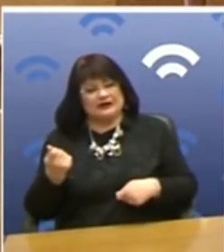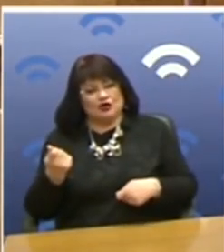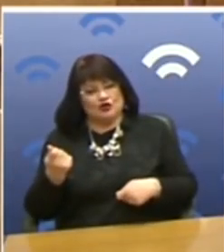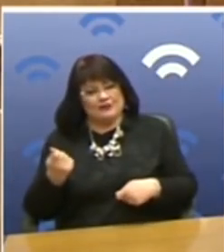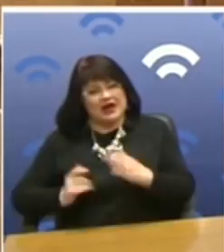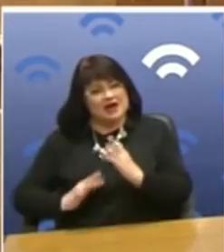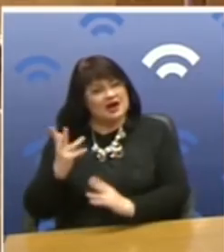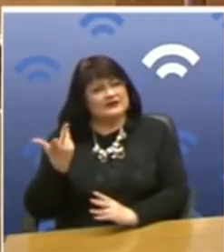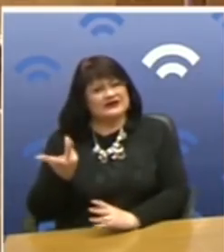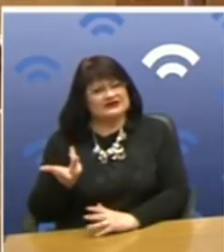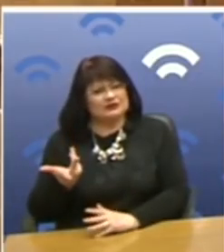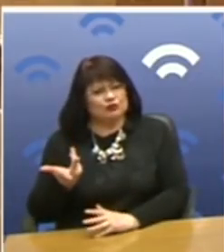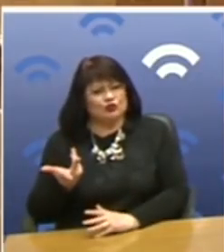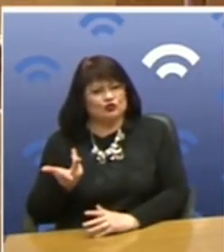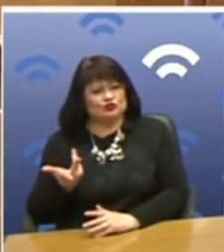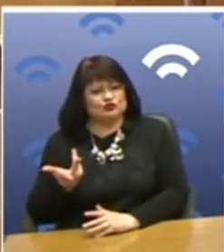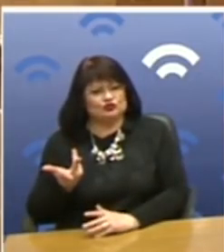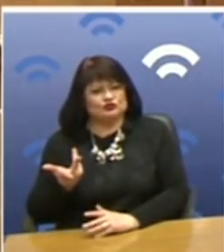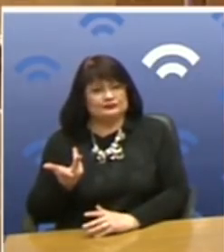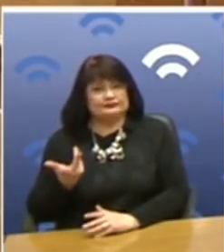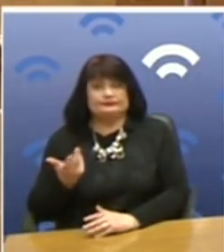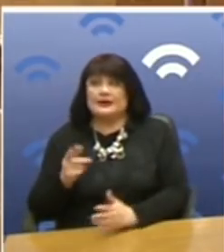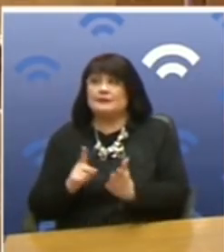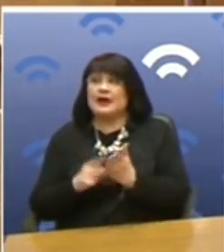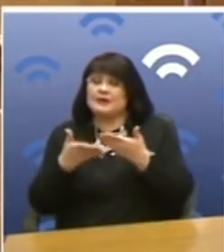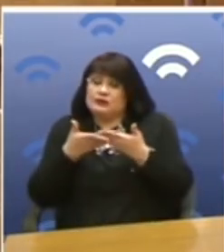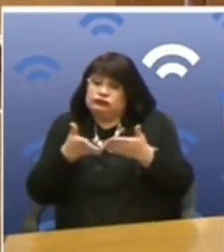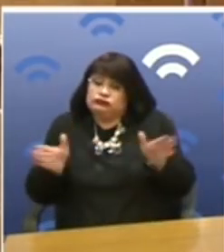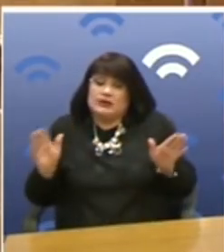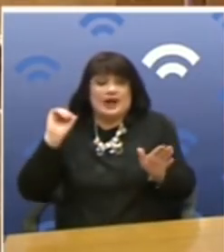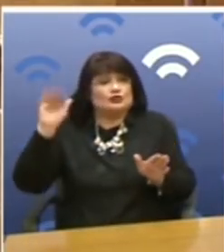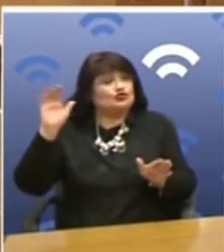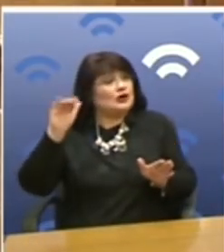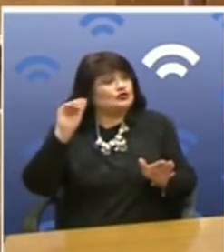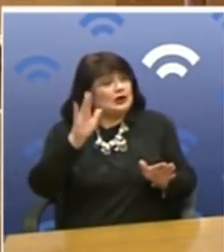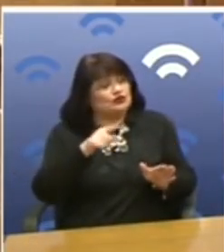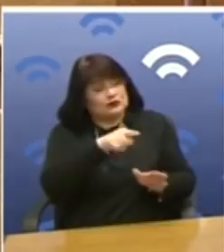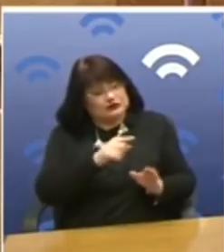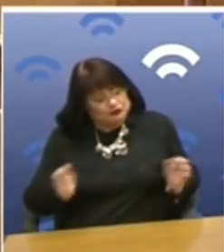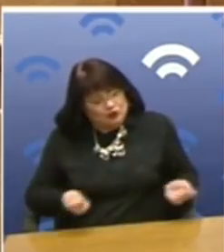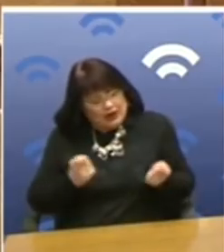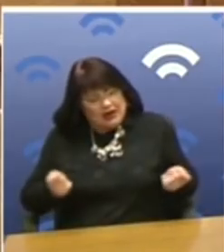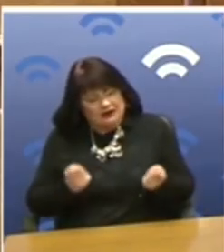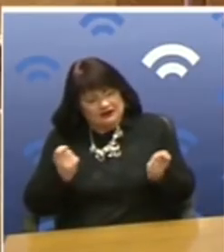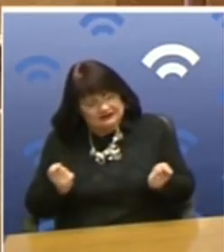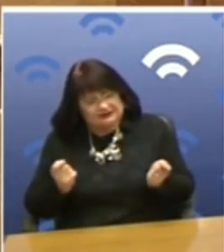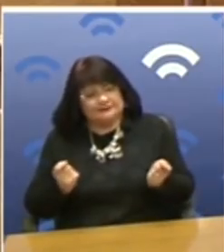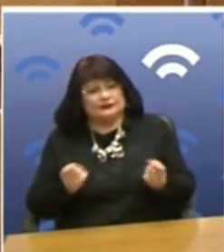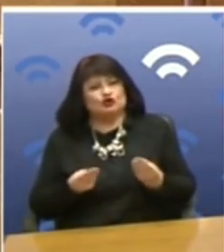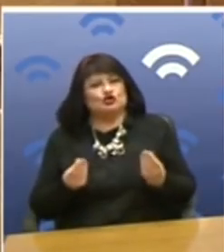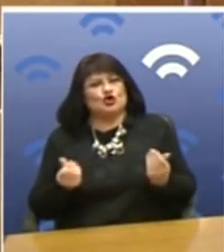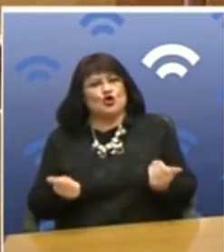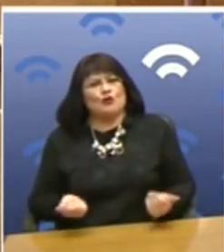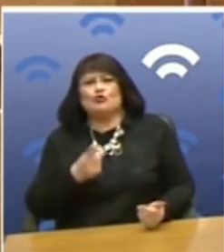βασίστηκε στην περιβόητη εξωστρέφεια που μεθοδικά καλλιεργήσατε τόσο εσείς όσο και η